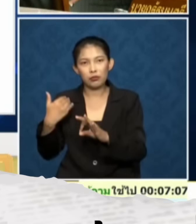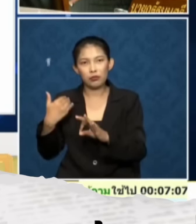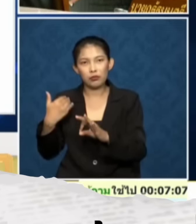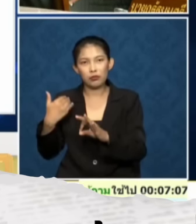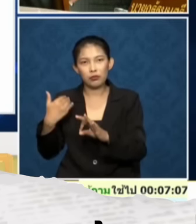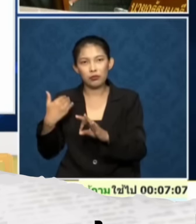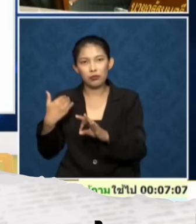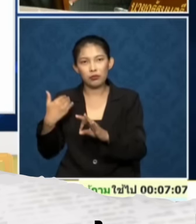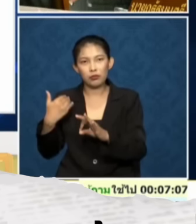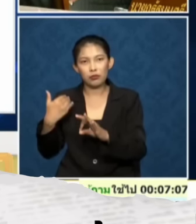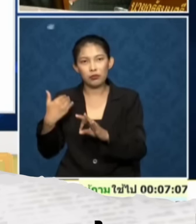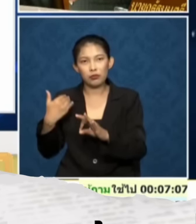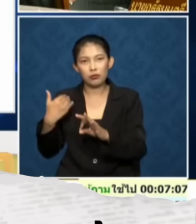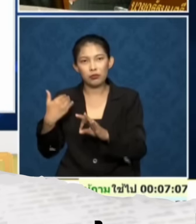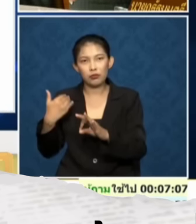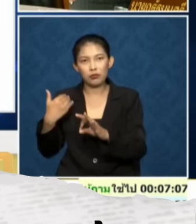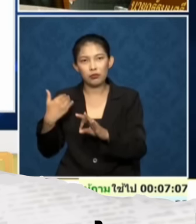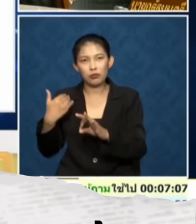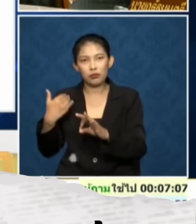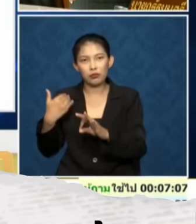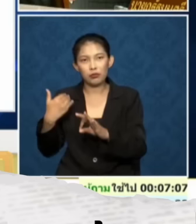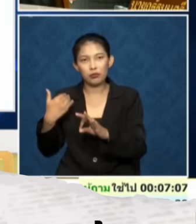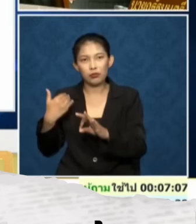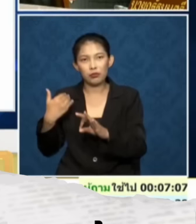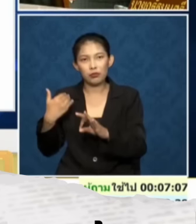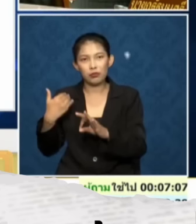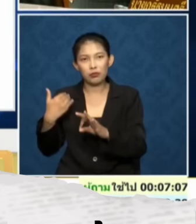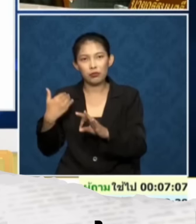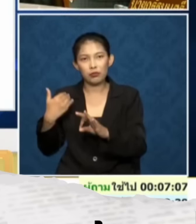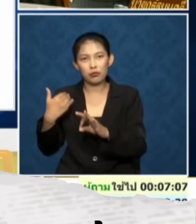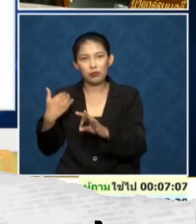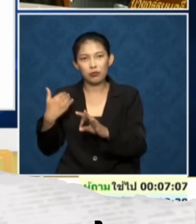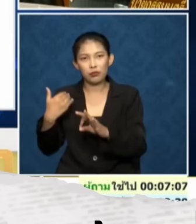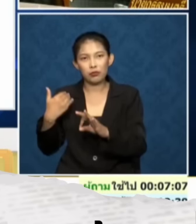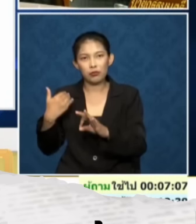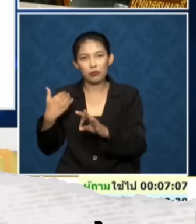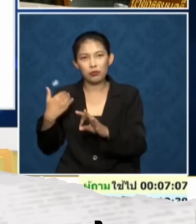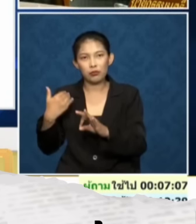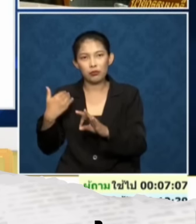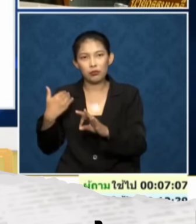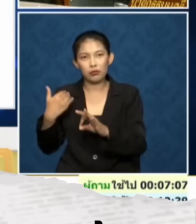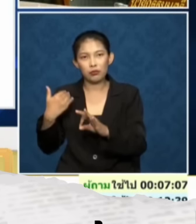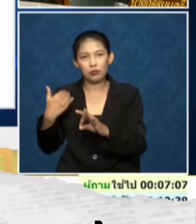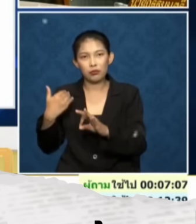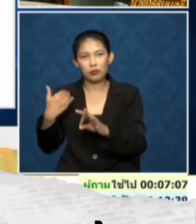ตุการณ์แบบลอบสังหารหรือว่าทำร้ายอดีตนายกรัฐมนตรีแล้วก็การรักษาตัวในโรงพยาบาลต